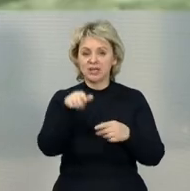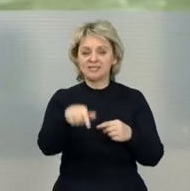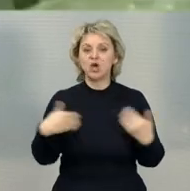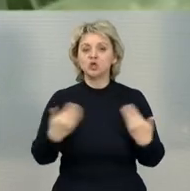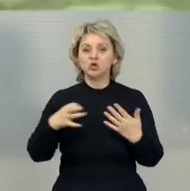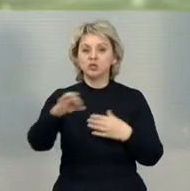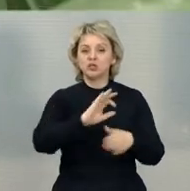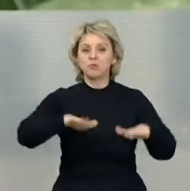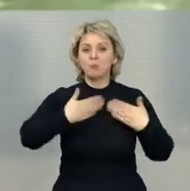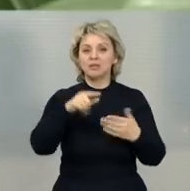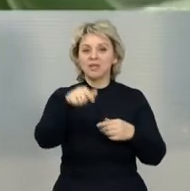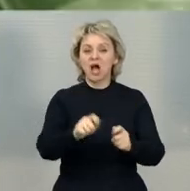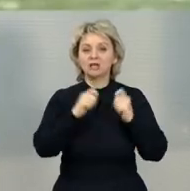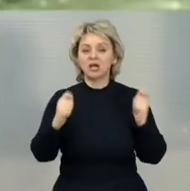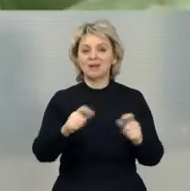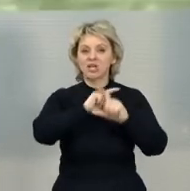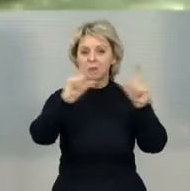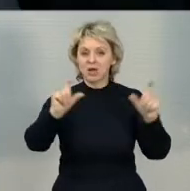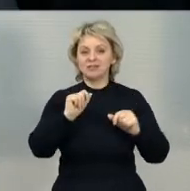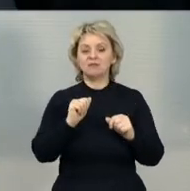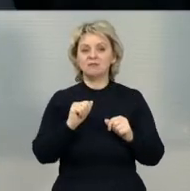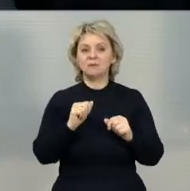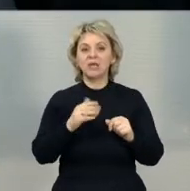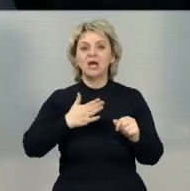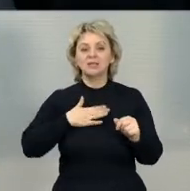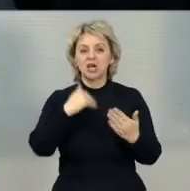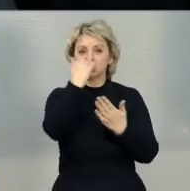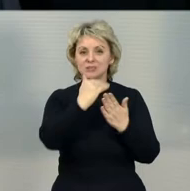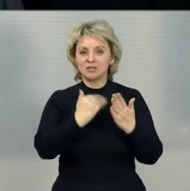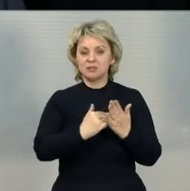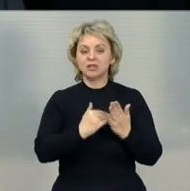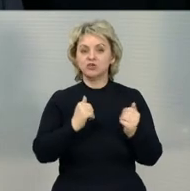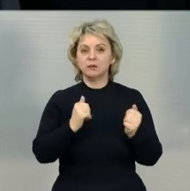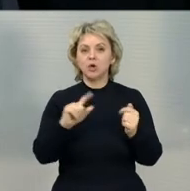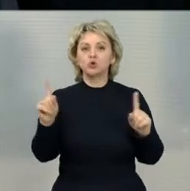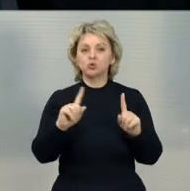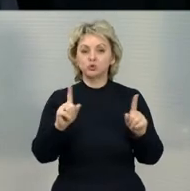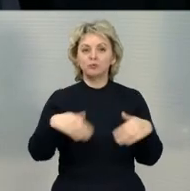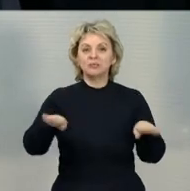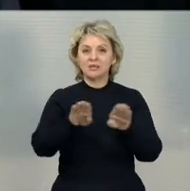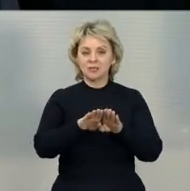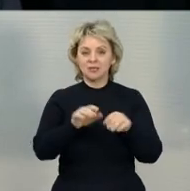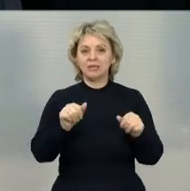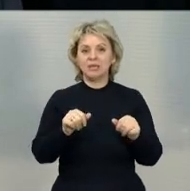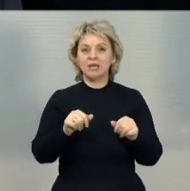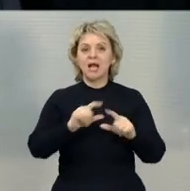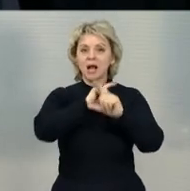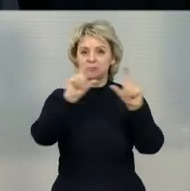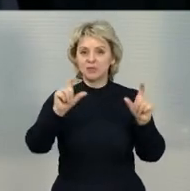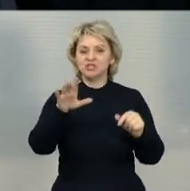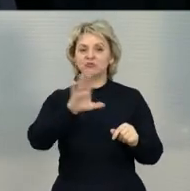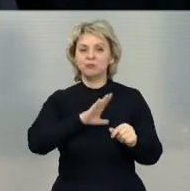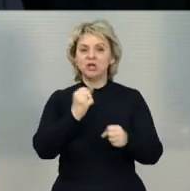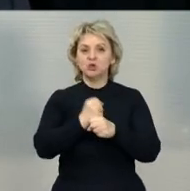жителям области предлагают открывать кооперативы. Наша задача, чтобы такие кооперативы